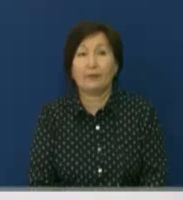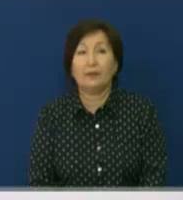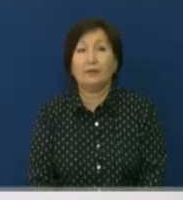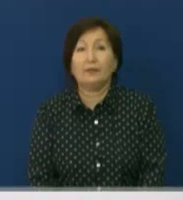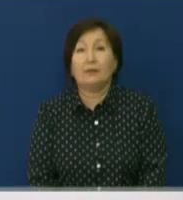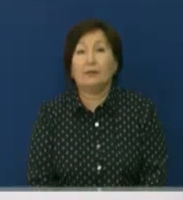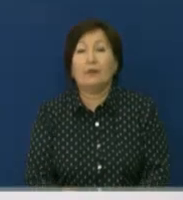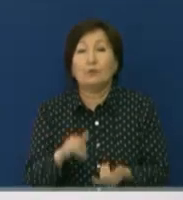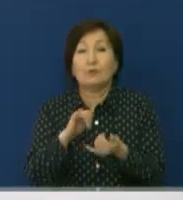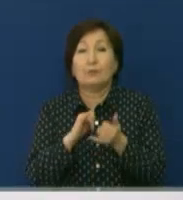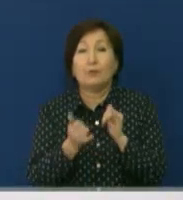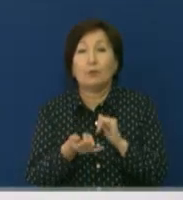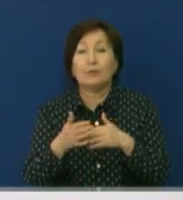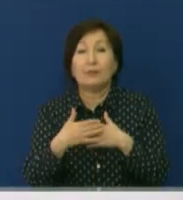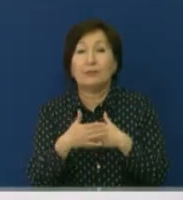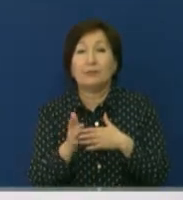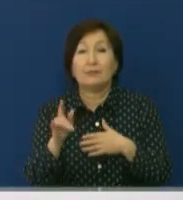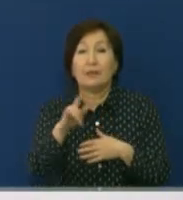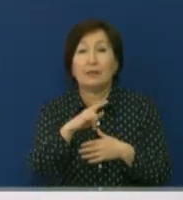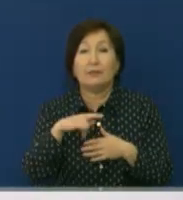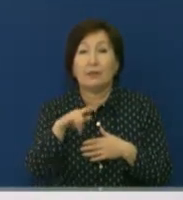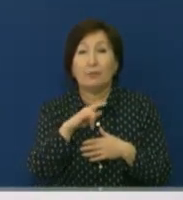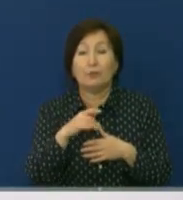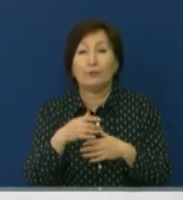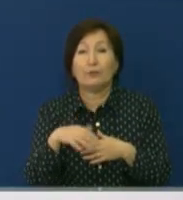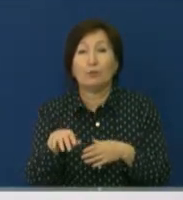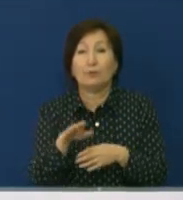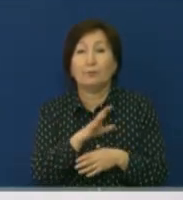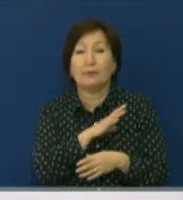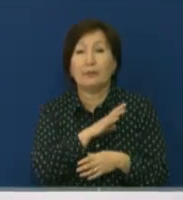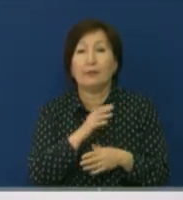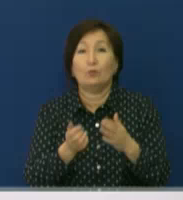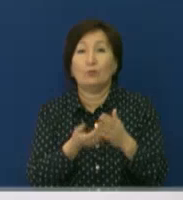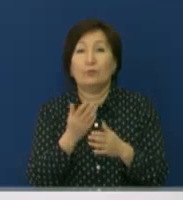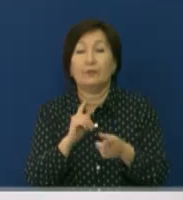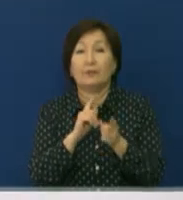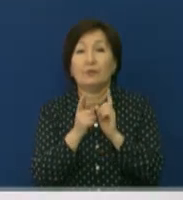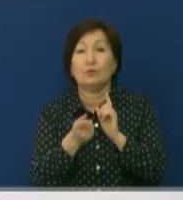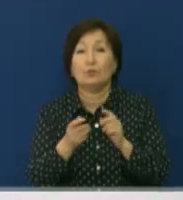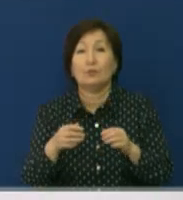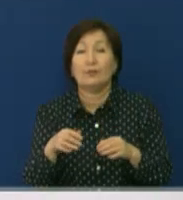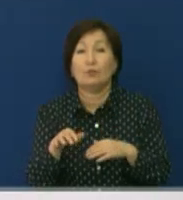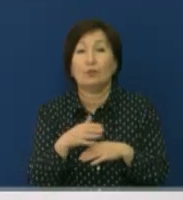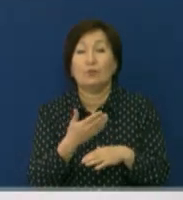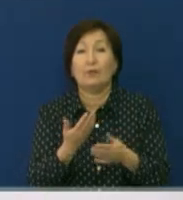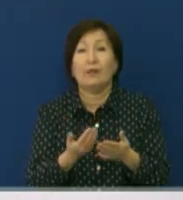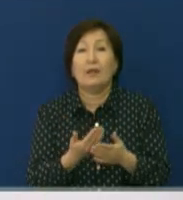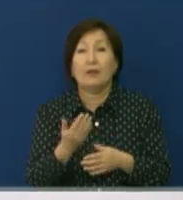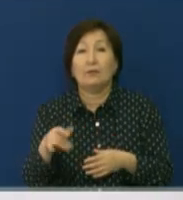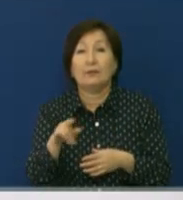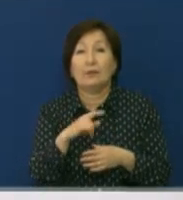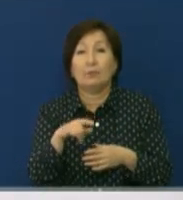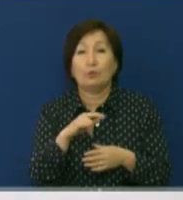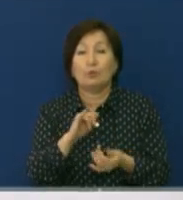войска монгольский открылся аэропорт в котором была проведена масштабная реконструкция по данным областного информационного центра аэропорта